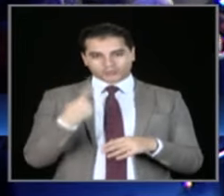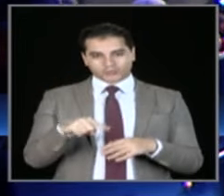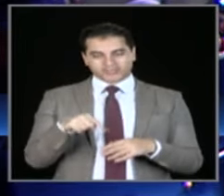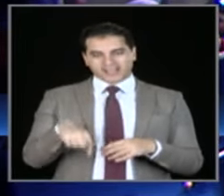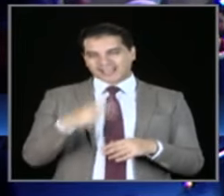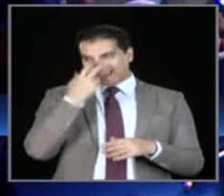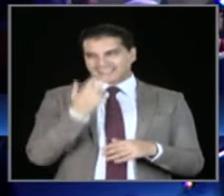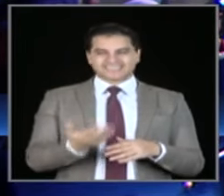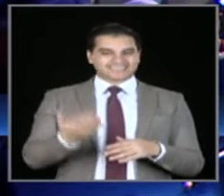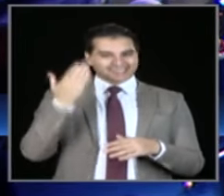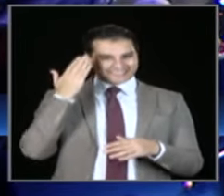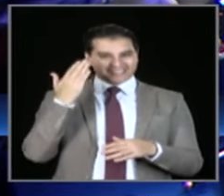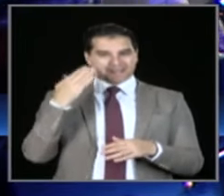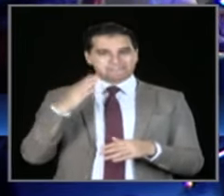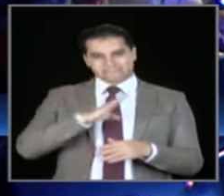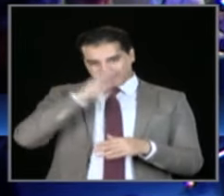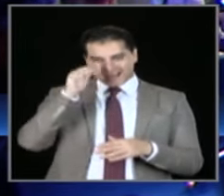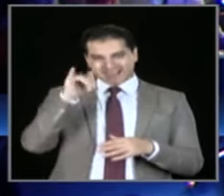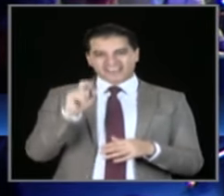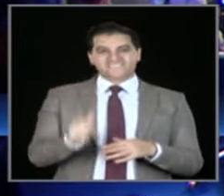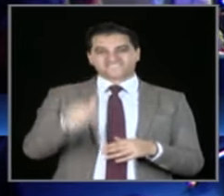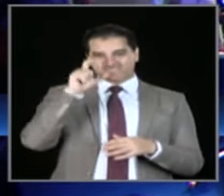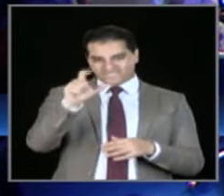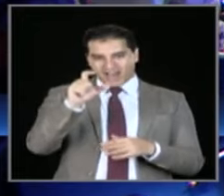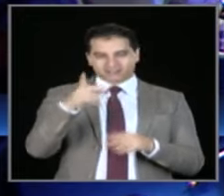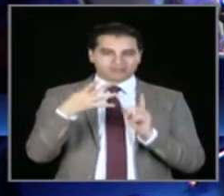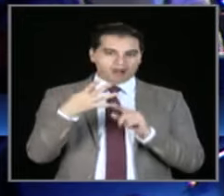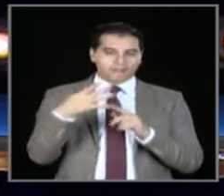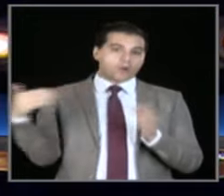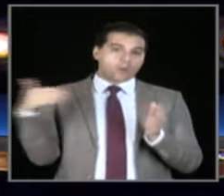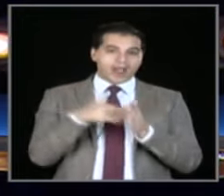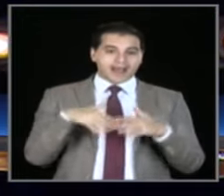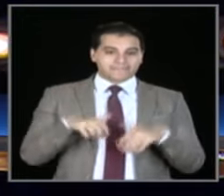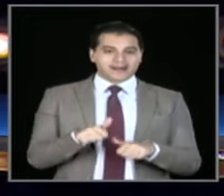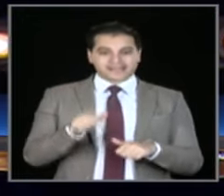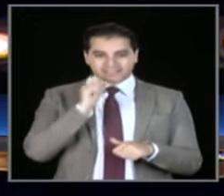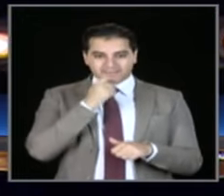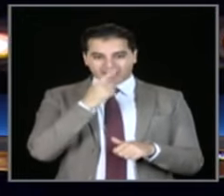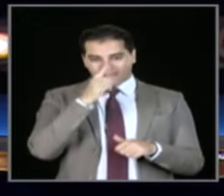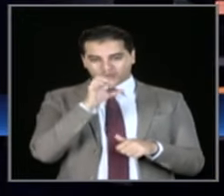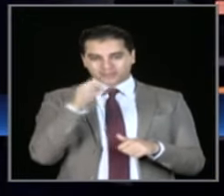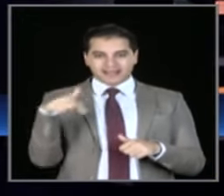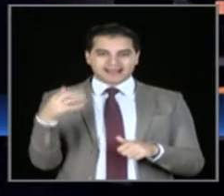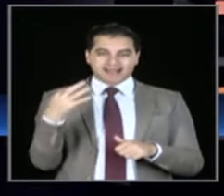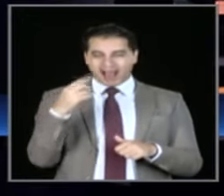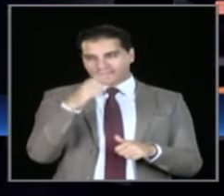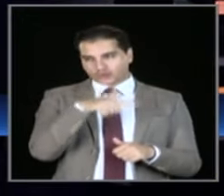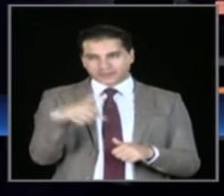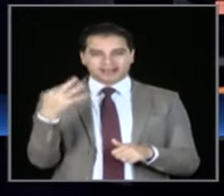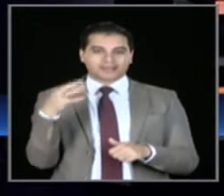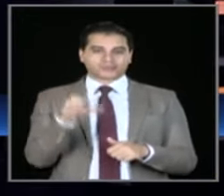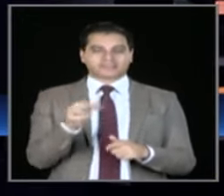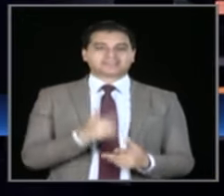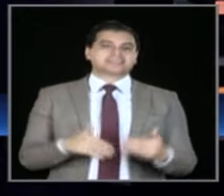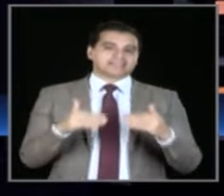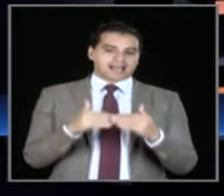في عهد إيفان الرابع، وآخر مرة انعقد 1693. الحسن